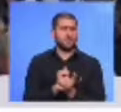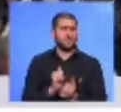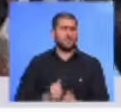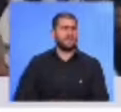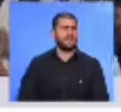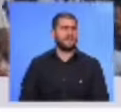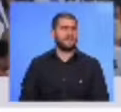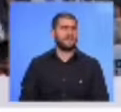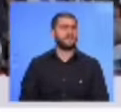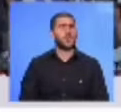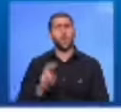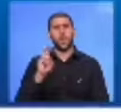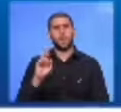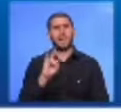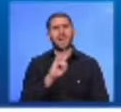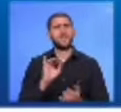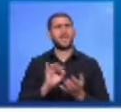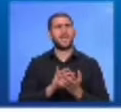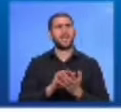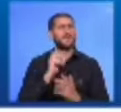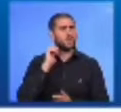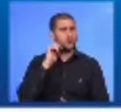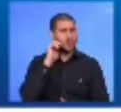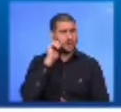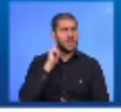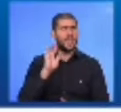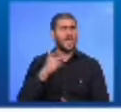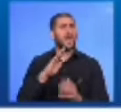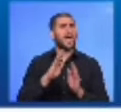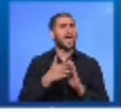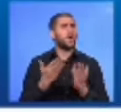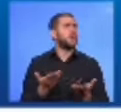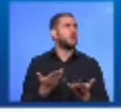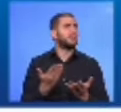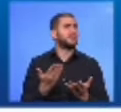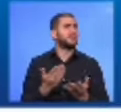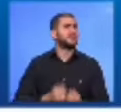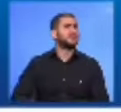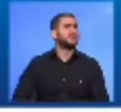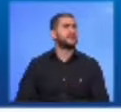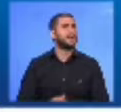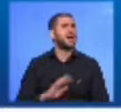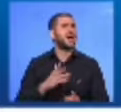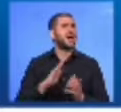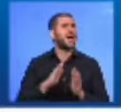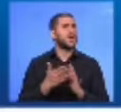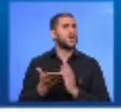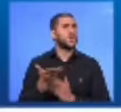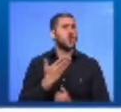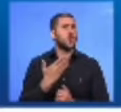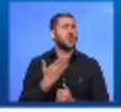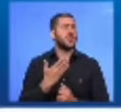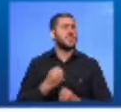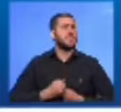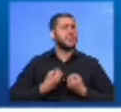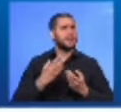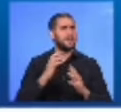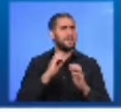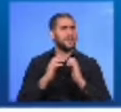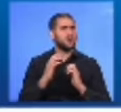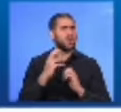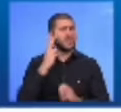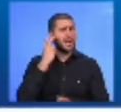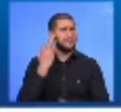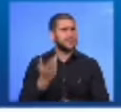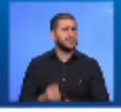עומרי, חיים כתבנו, איך כל זה שלום, איך כל זה מתבטא בתקשורת הערבית?